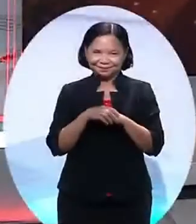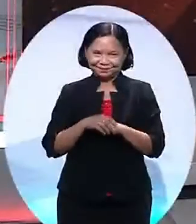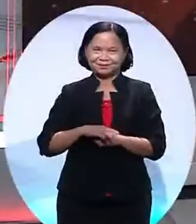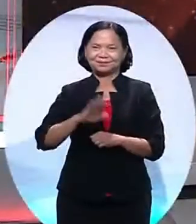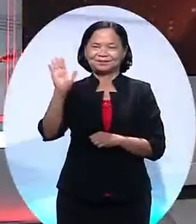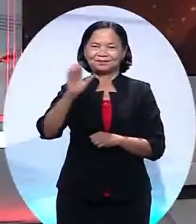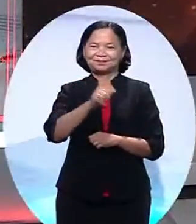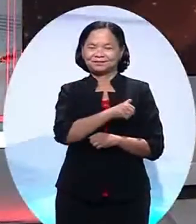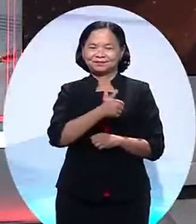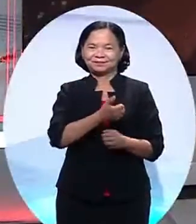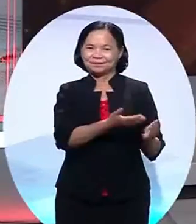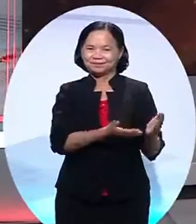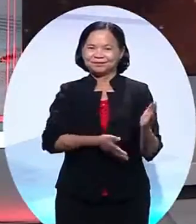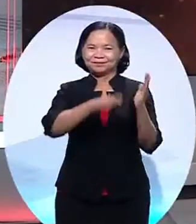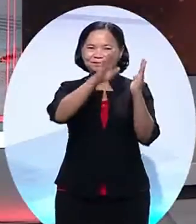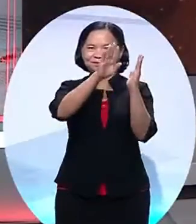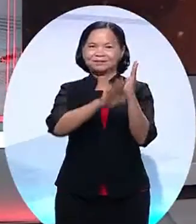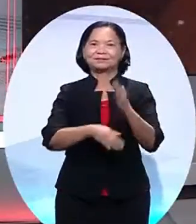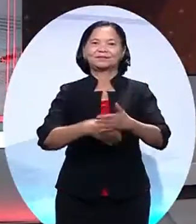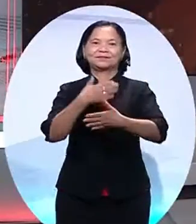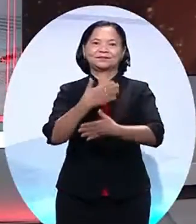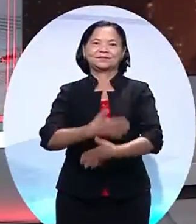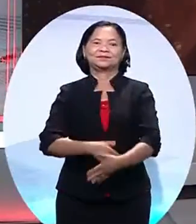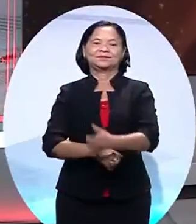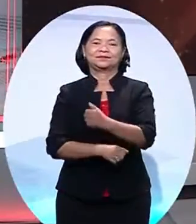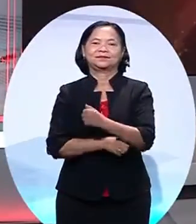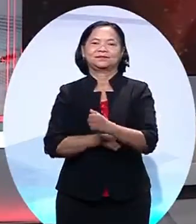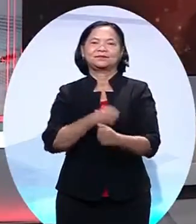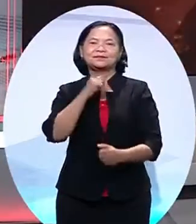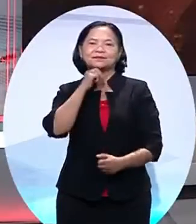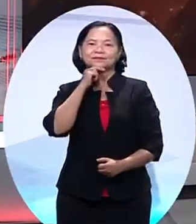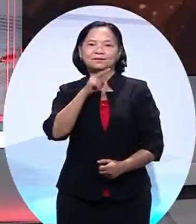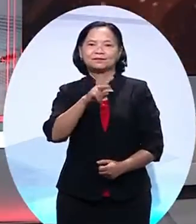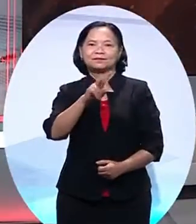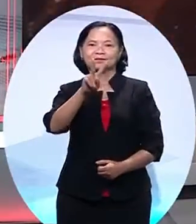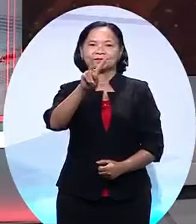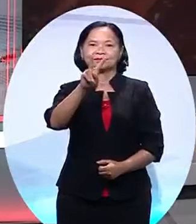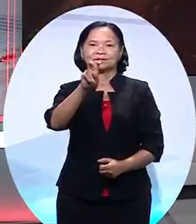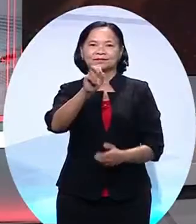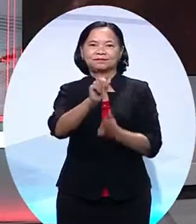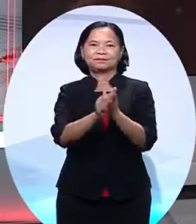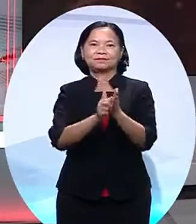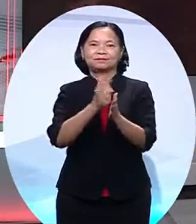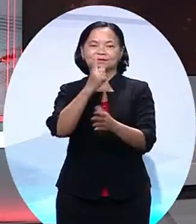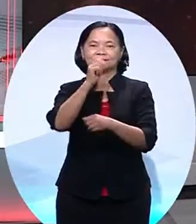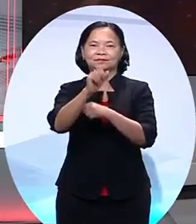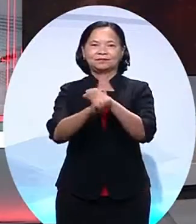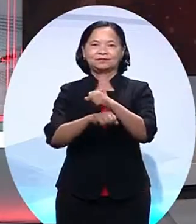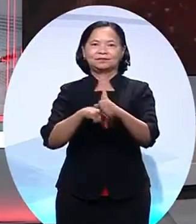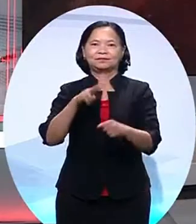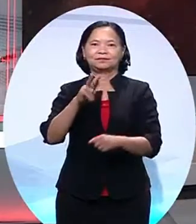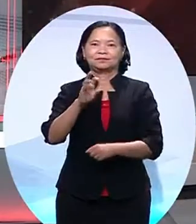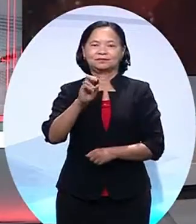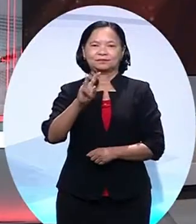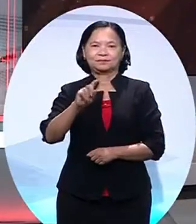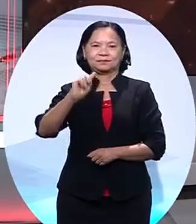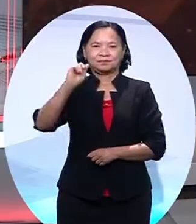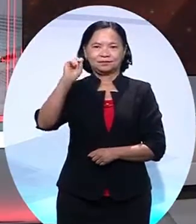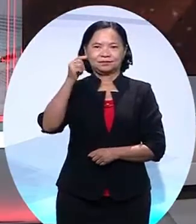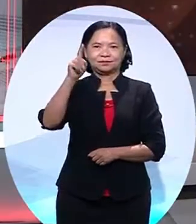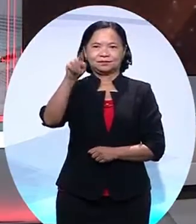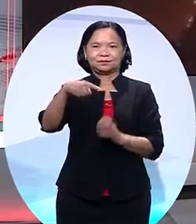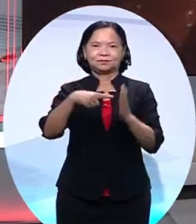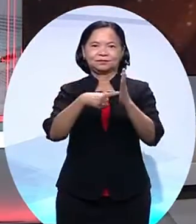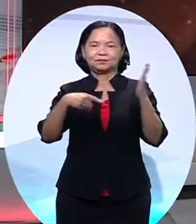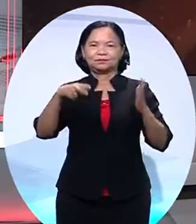Kính chào quý vị, mời quý vị theo dõi bản tin buổi trưa của Đài Truyền hình Thành phố Hồ Chí Minh hôm nay thứ hai ngày 20 tháng 1 năm 2020. Phần đầu bản tin sẽ có những